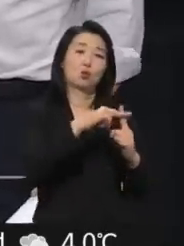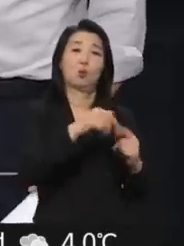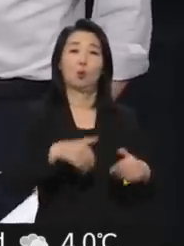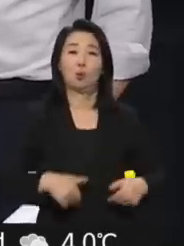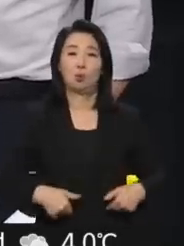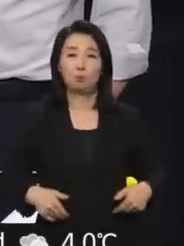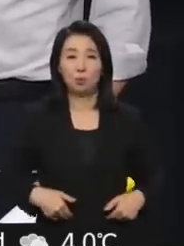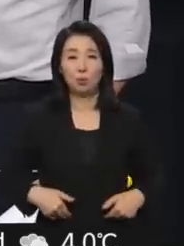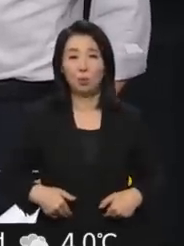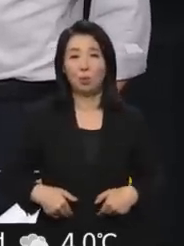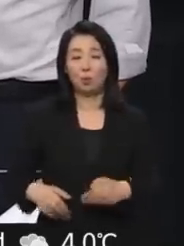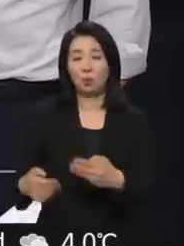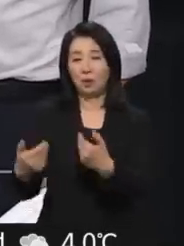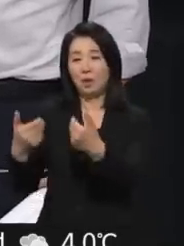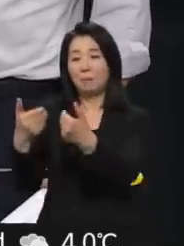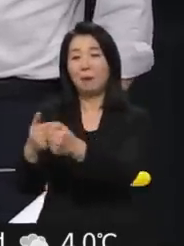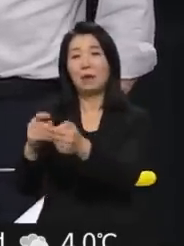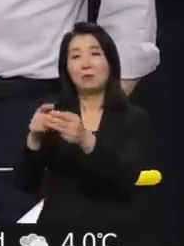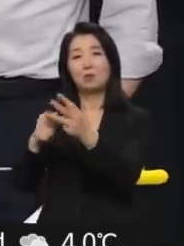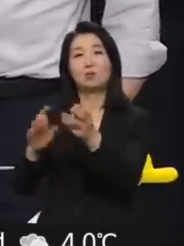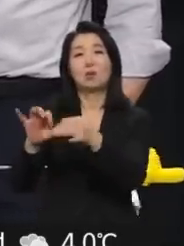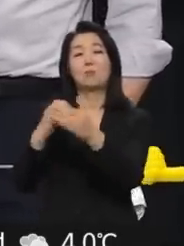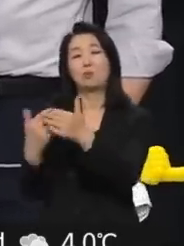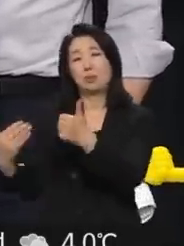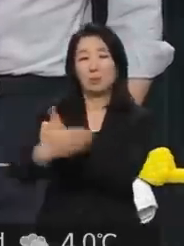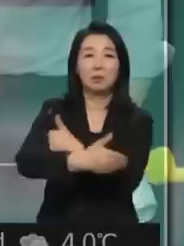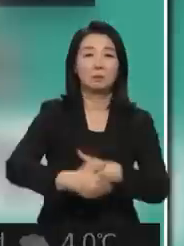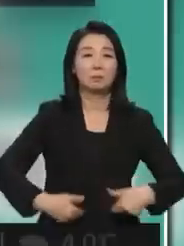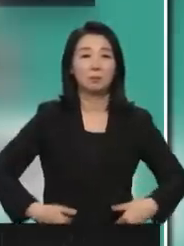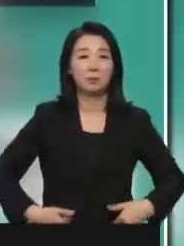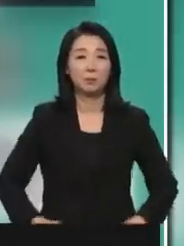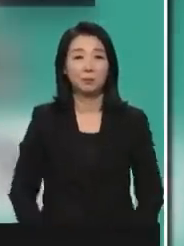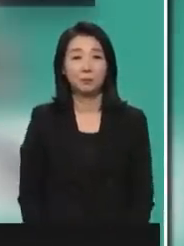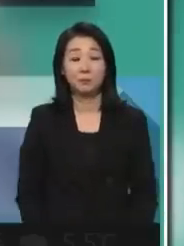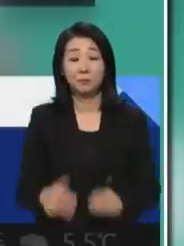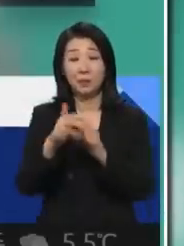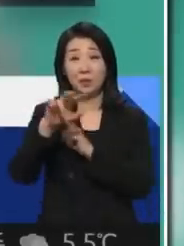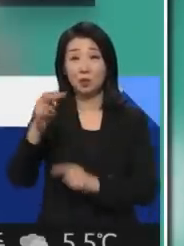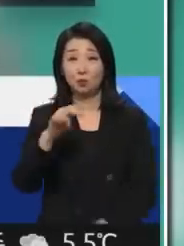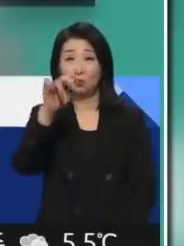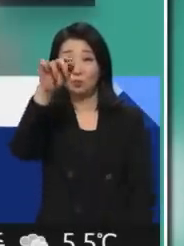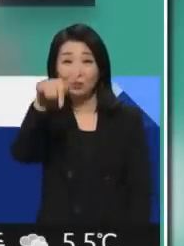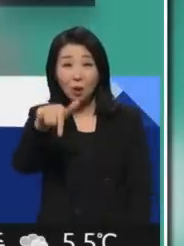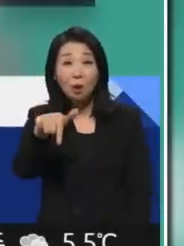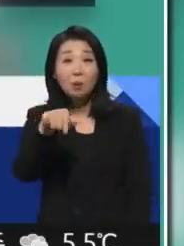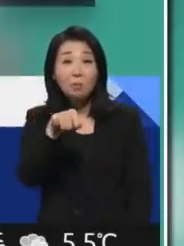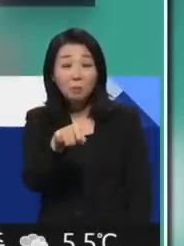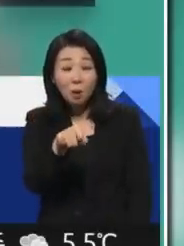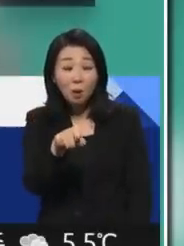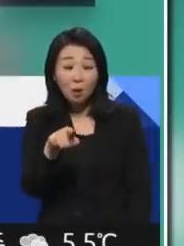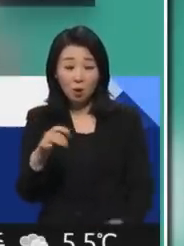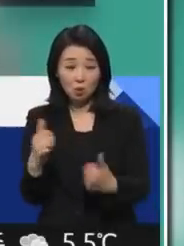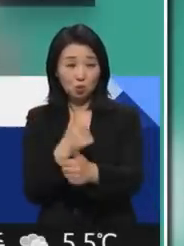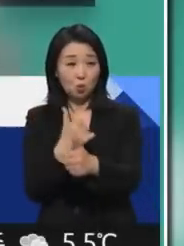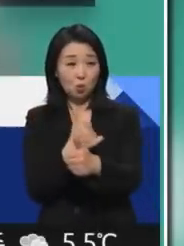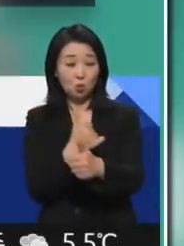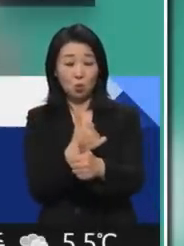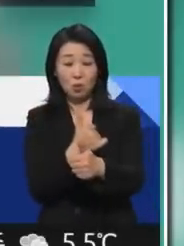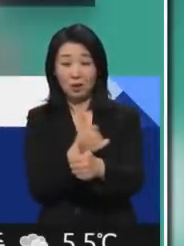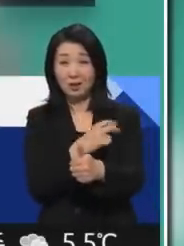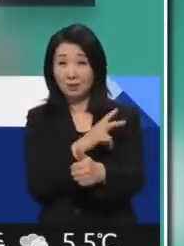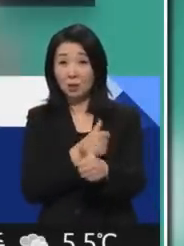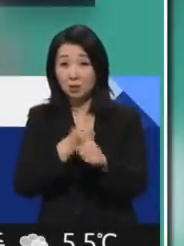비윤계까지 모두 끌어안아야 한다고 강조했습니다. 이준석 하주 당연히 필요하면 총선 승리를 위해서 또 대통령